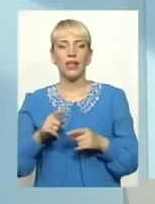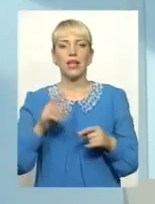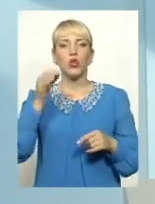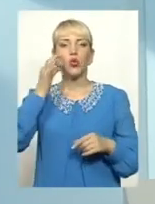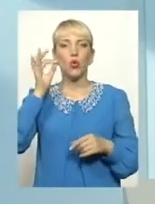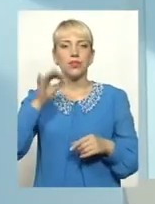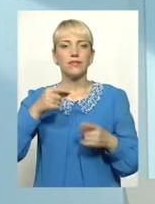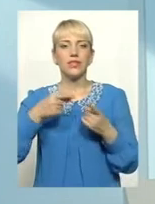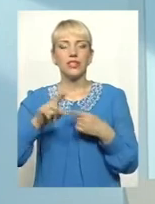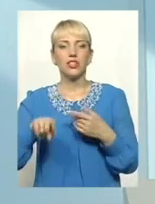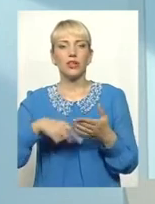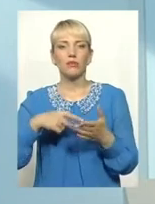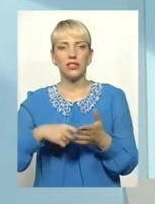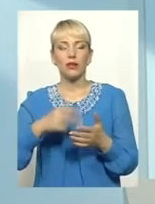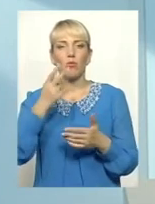що